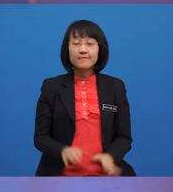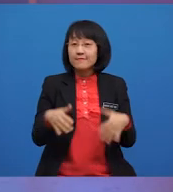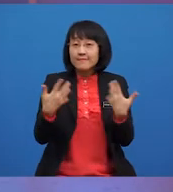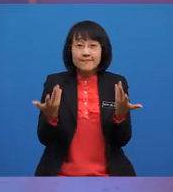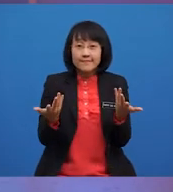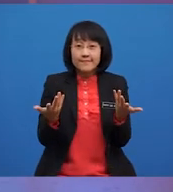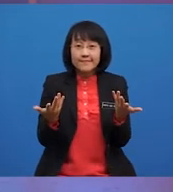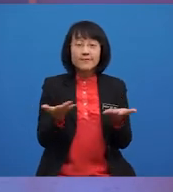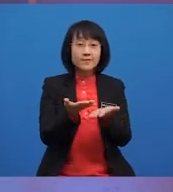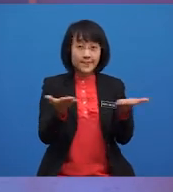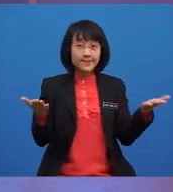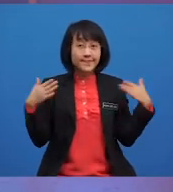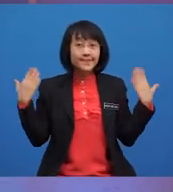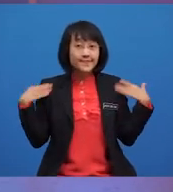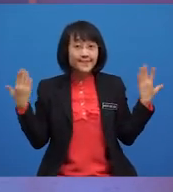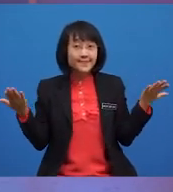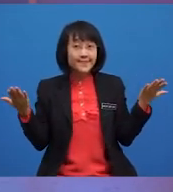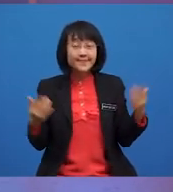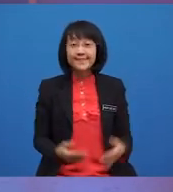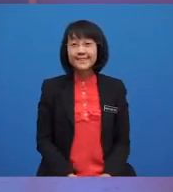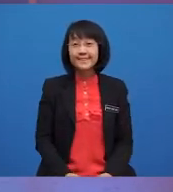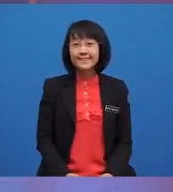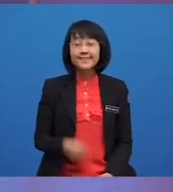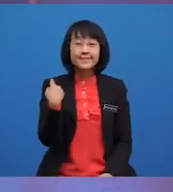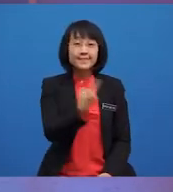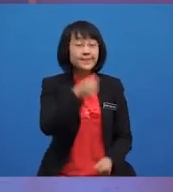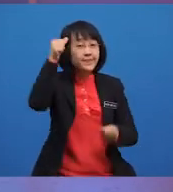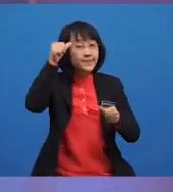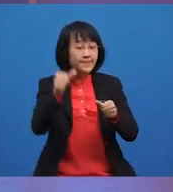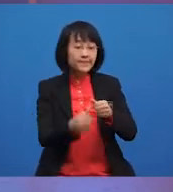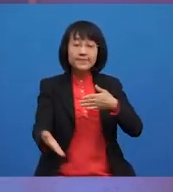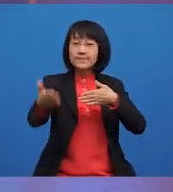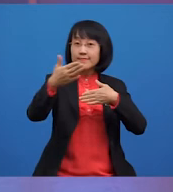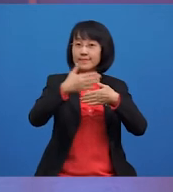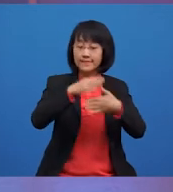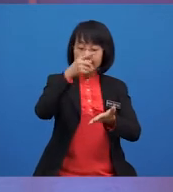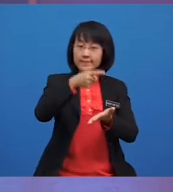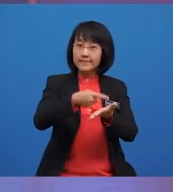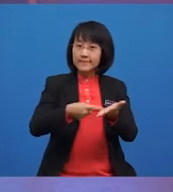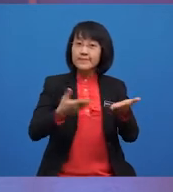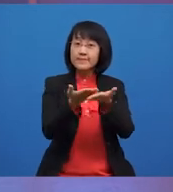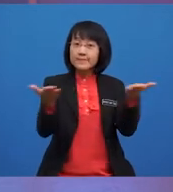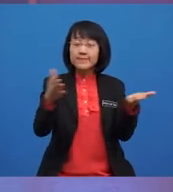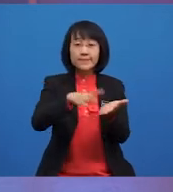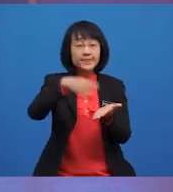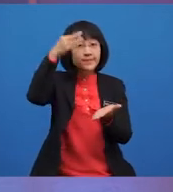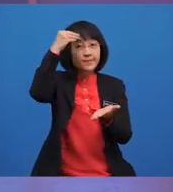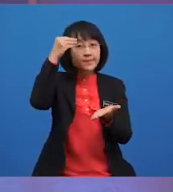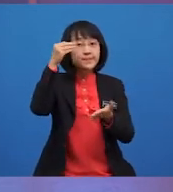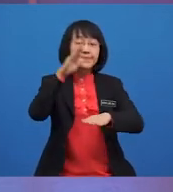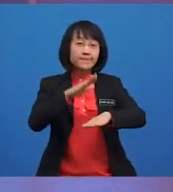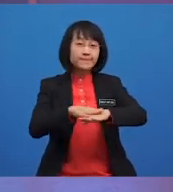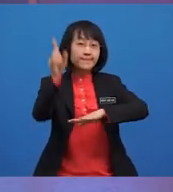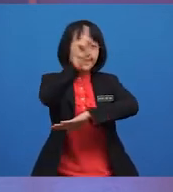mana? Kamu seronok? Kita ingat kembali apa yang kamu telah pelajari